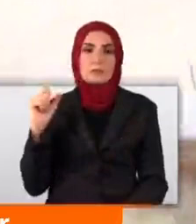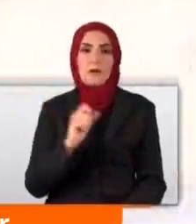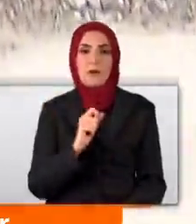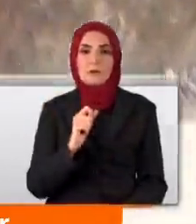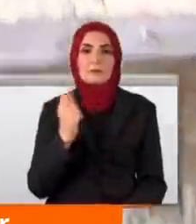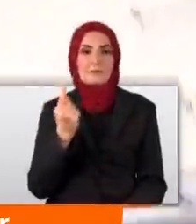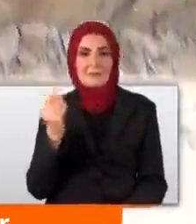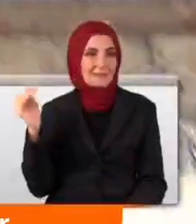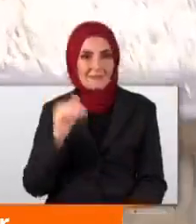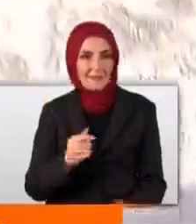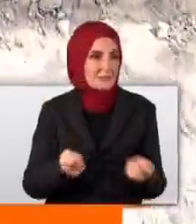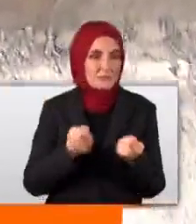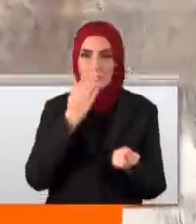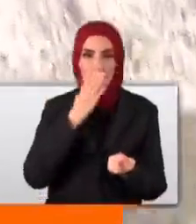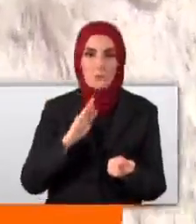giden.